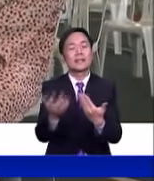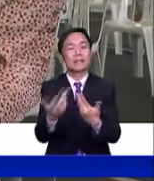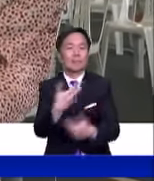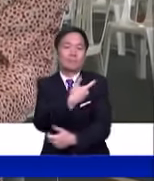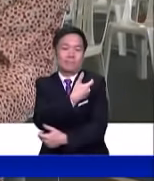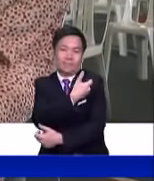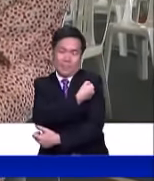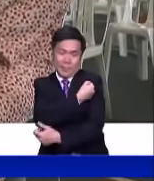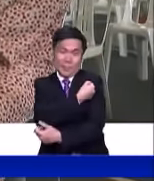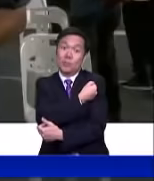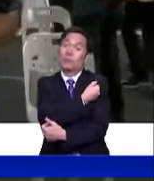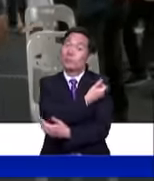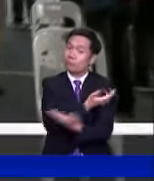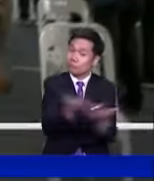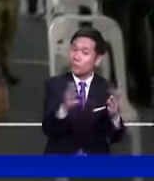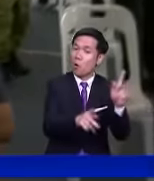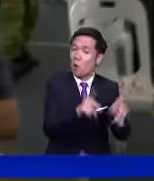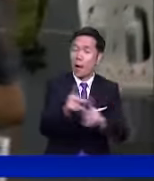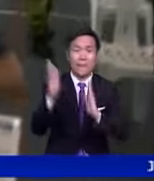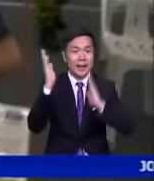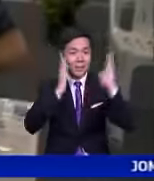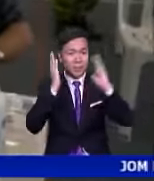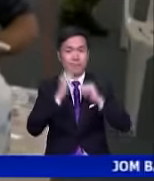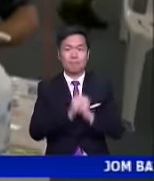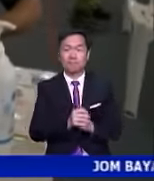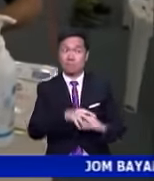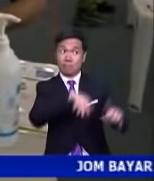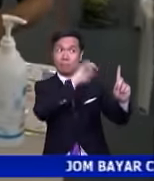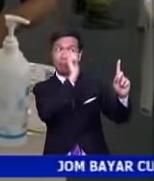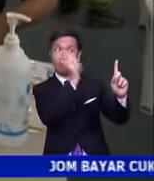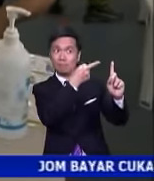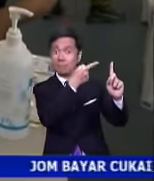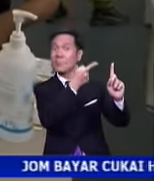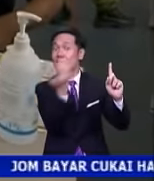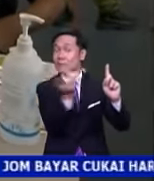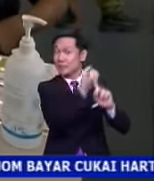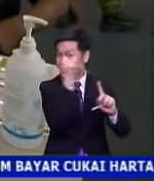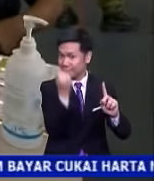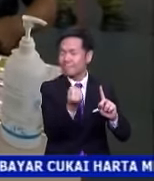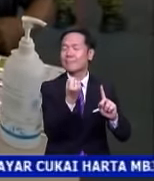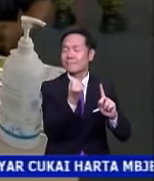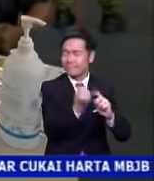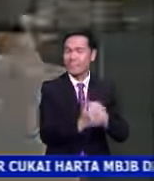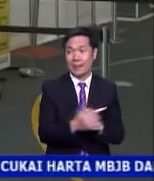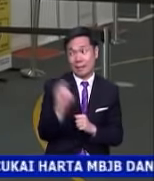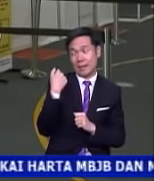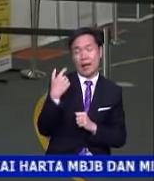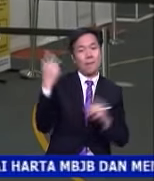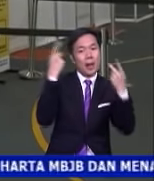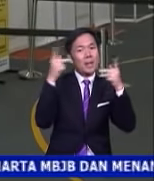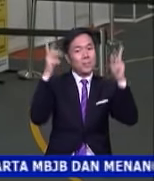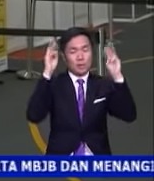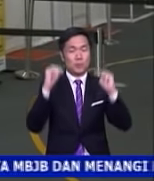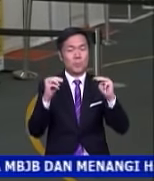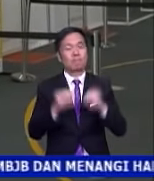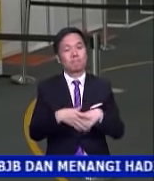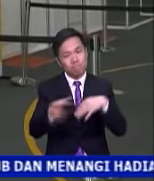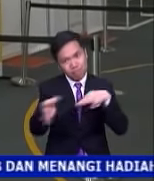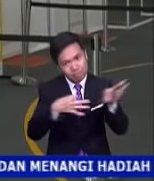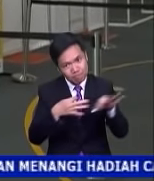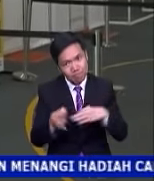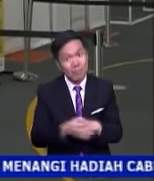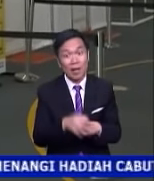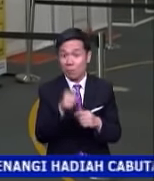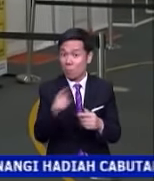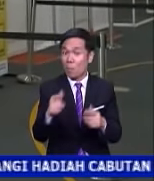dari kepada rakyat Malaysia untuk kita mencapai target yang telah dibentang oleh PM dan juga semoga kita